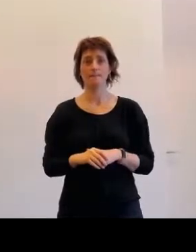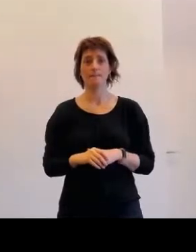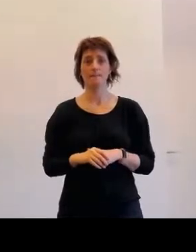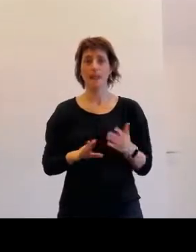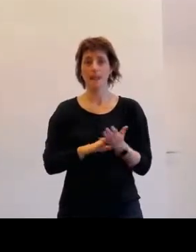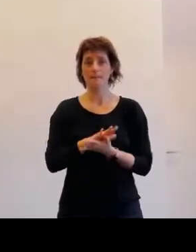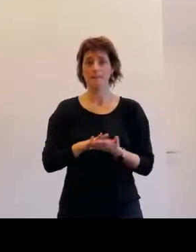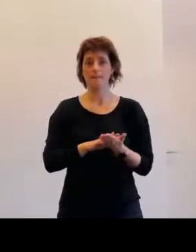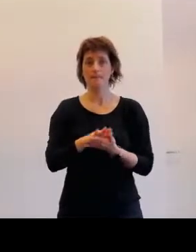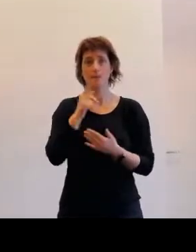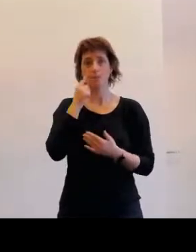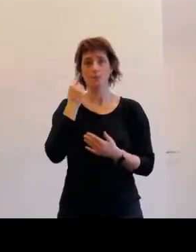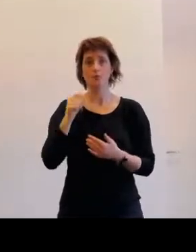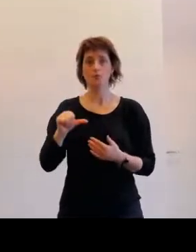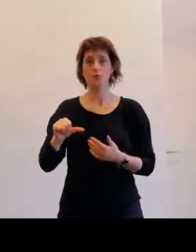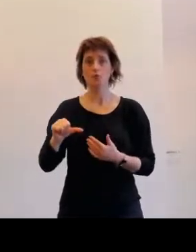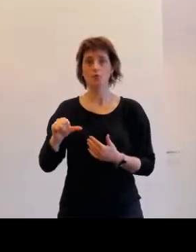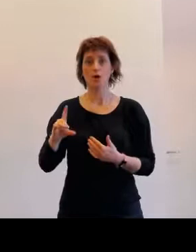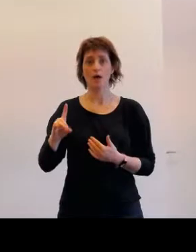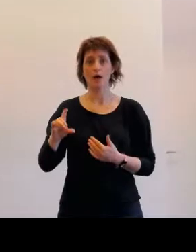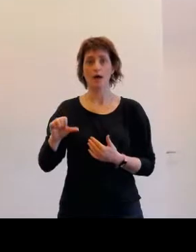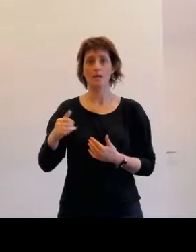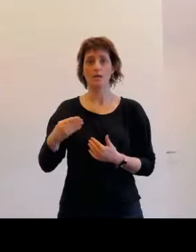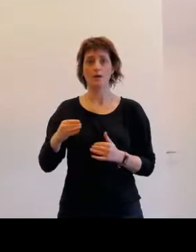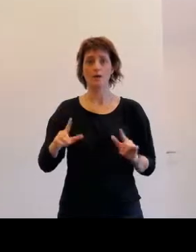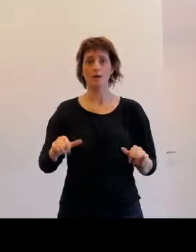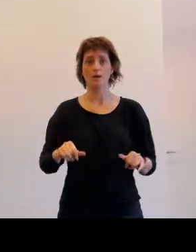Pardon, Lionel Adam. Présent.